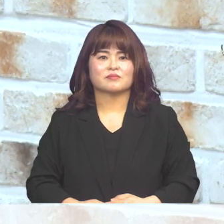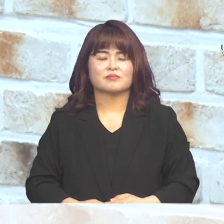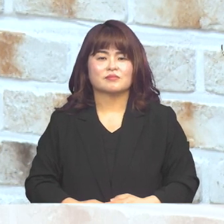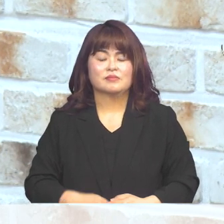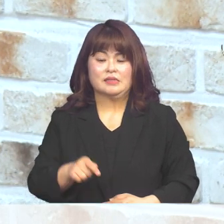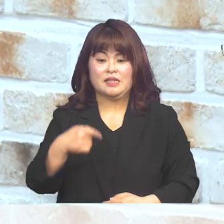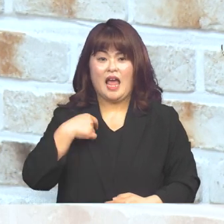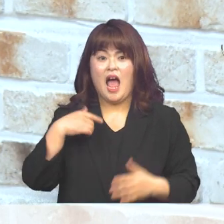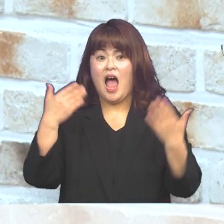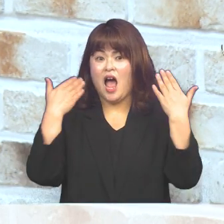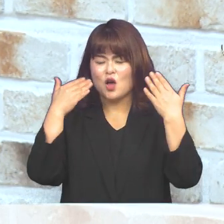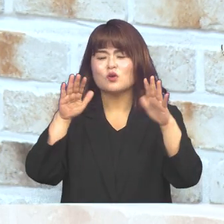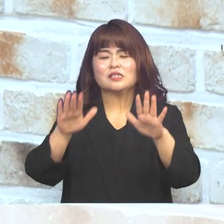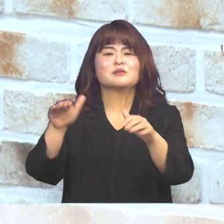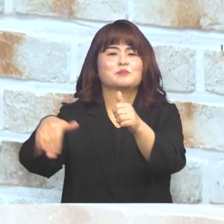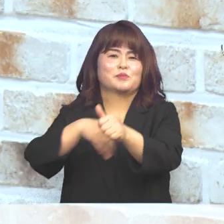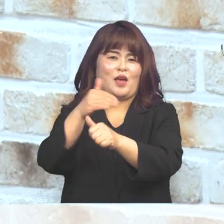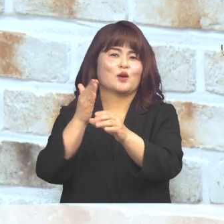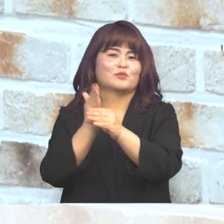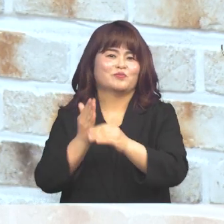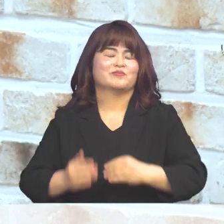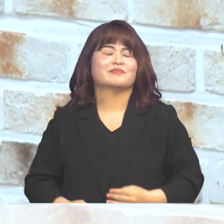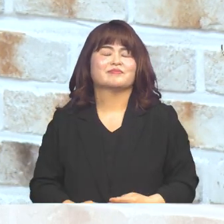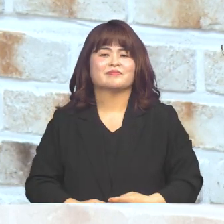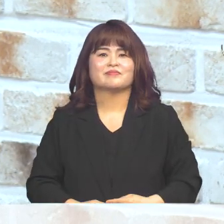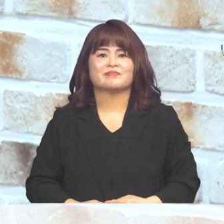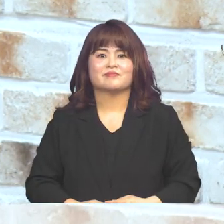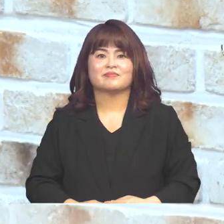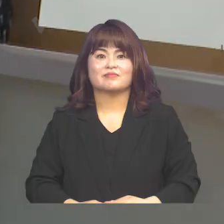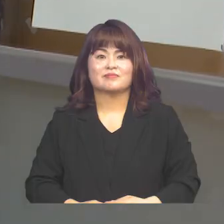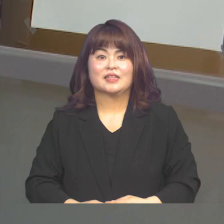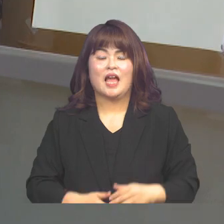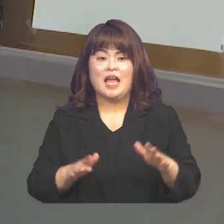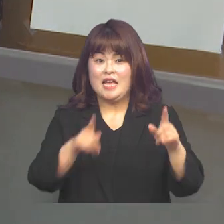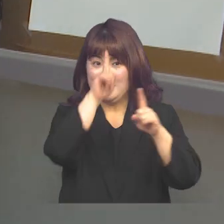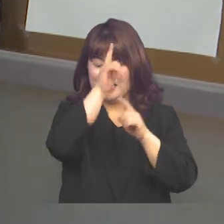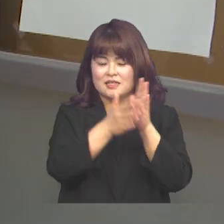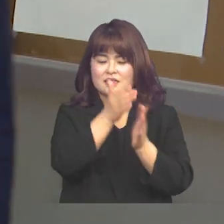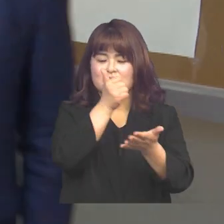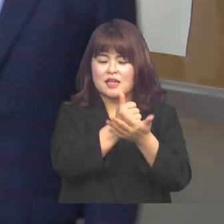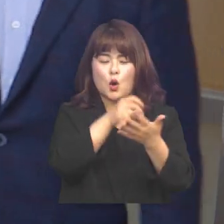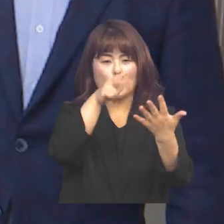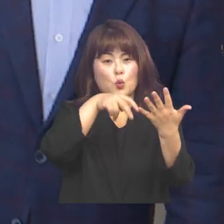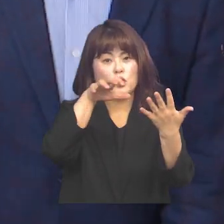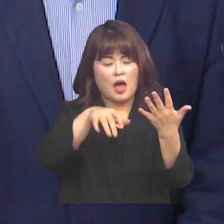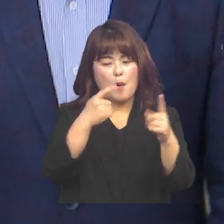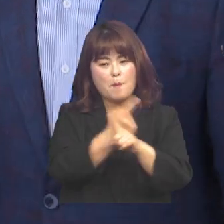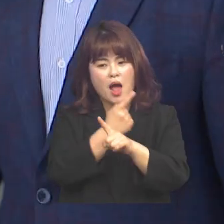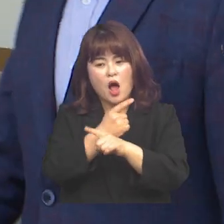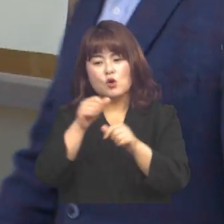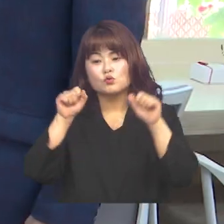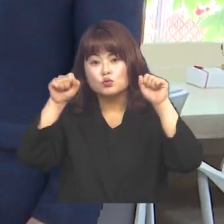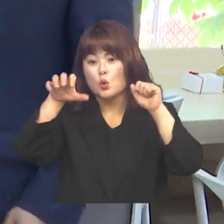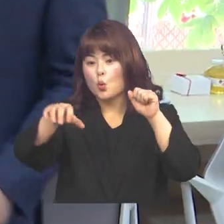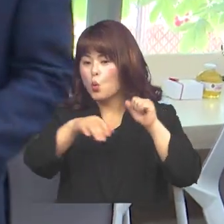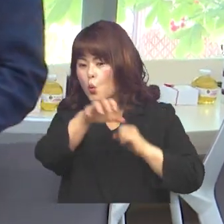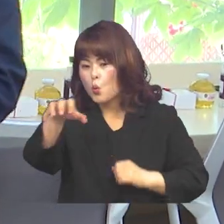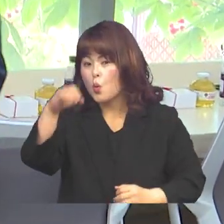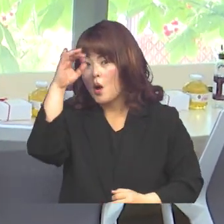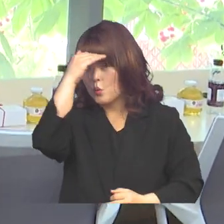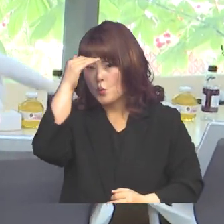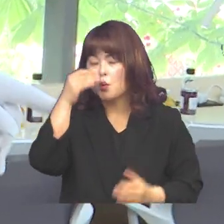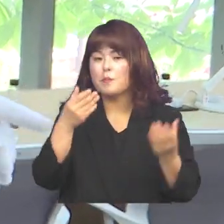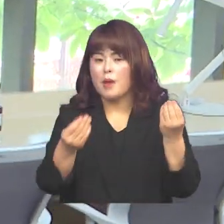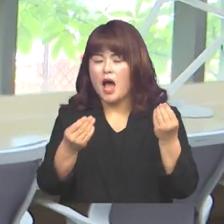생각해 보십시오. 저희 학교가 그렇게 지금 하고 있습니다. 이 시장은 개선된 도서관과 운동장 등을